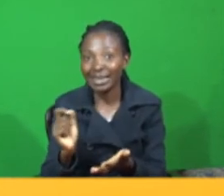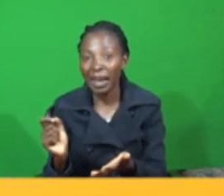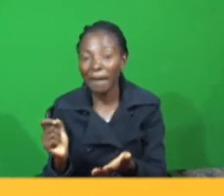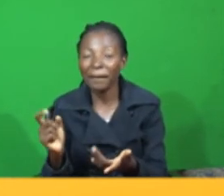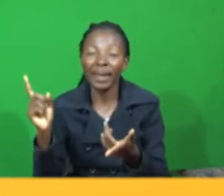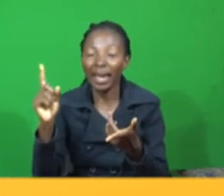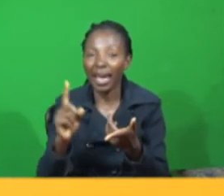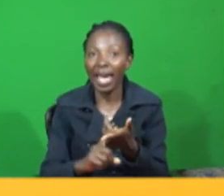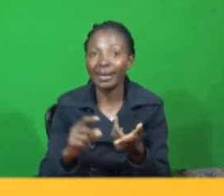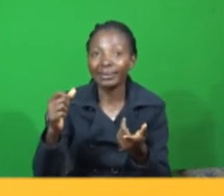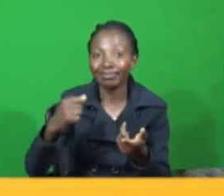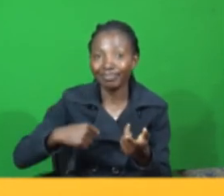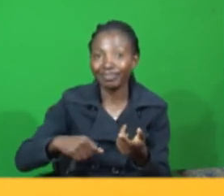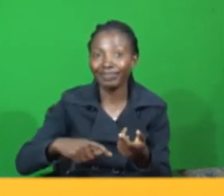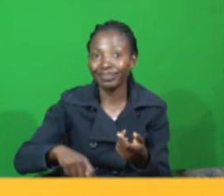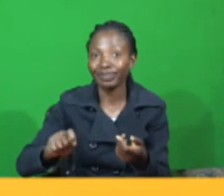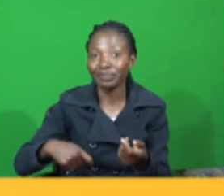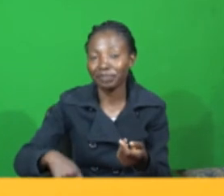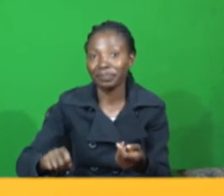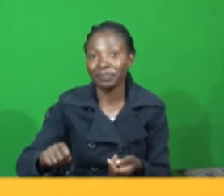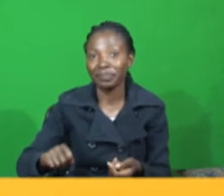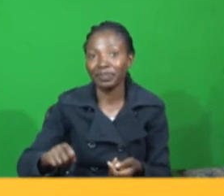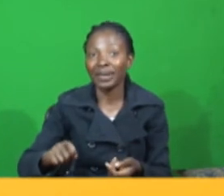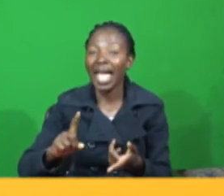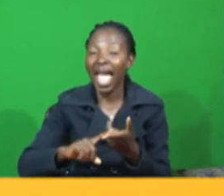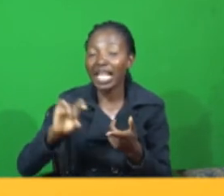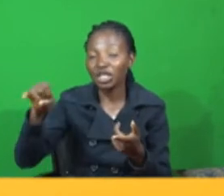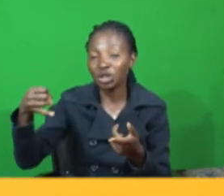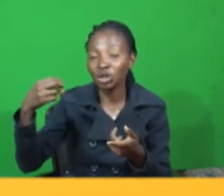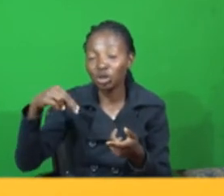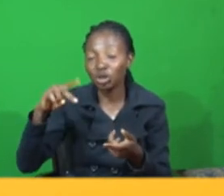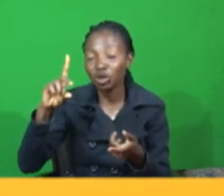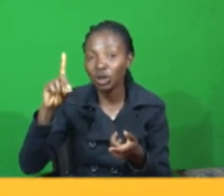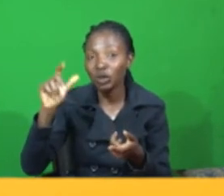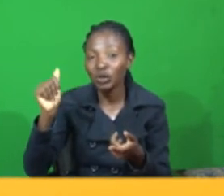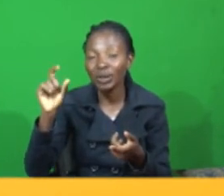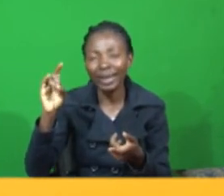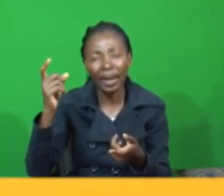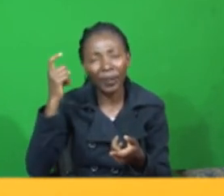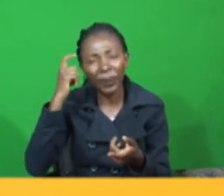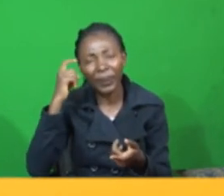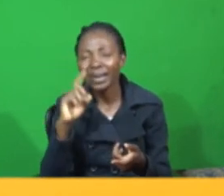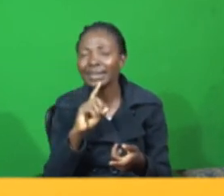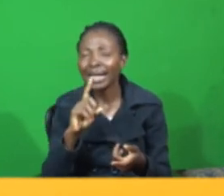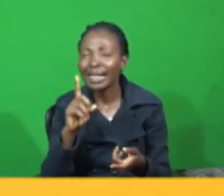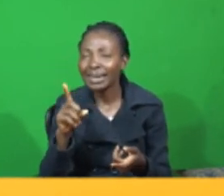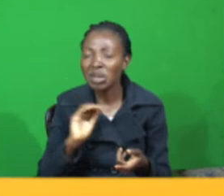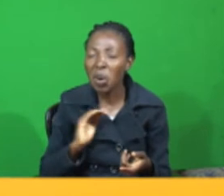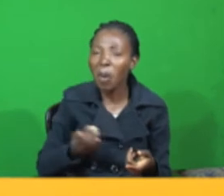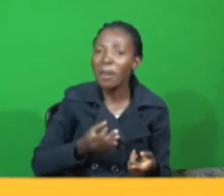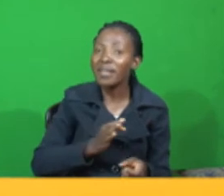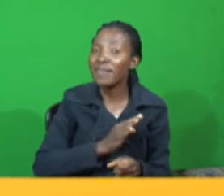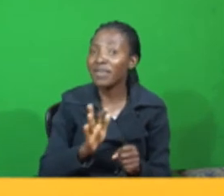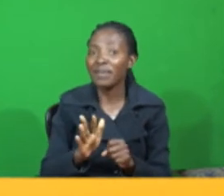zvinoti chimete norwonzi netsvimbo. Judha akazviziva akati iye wakarurama